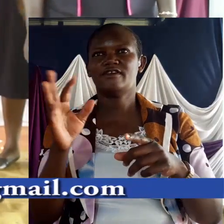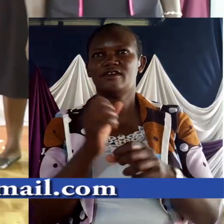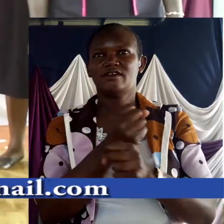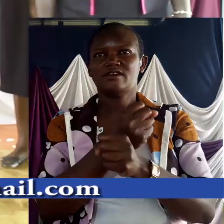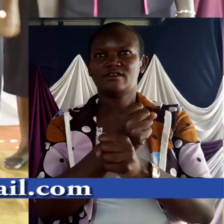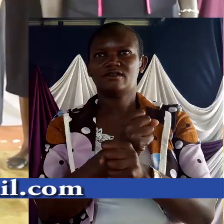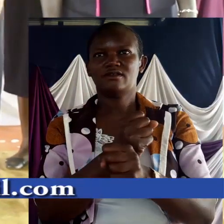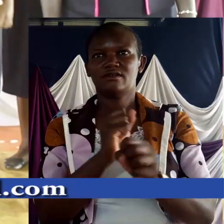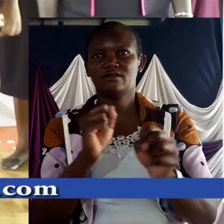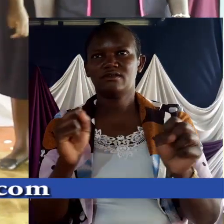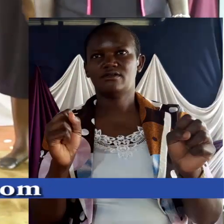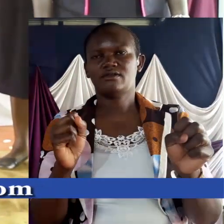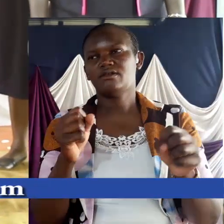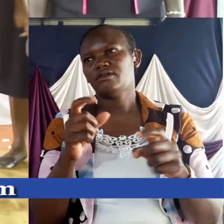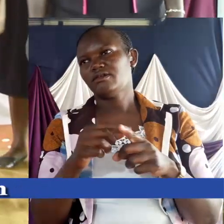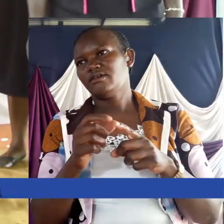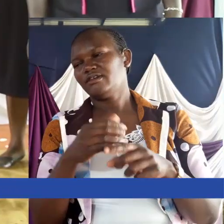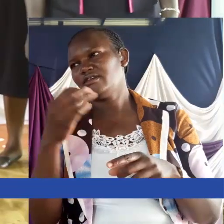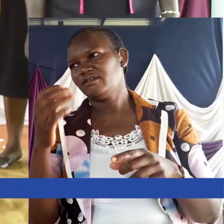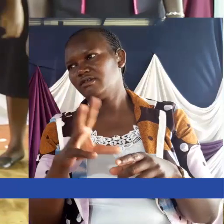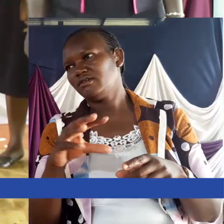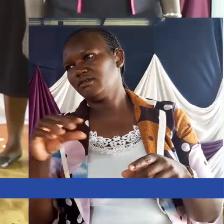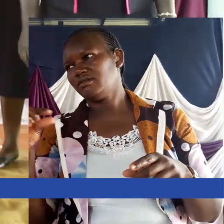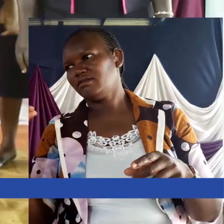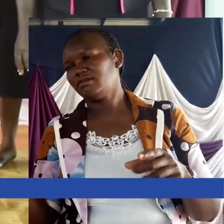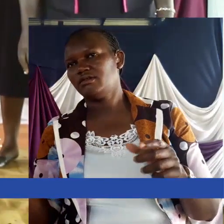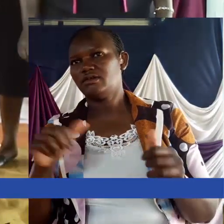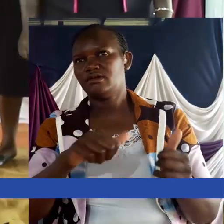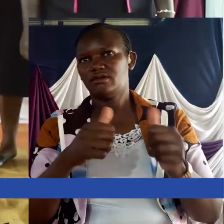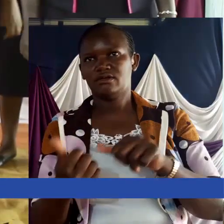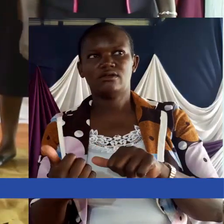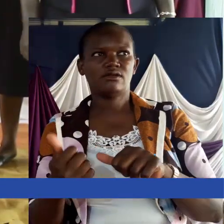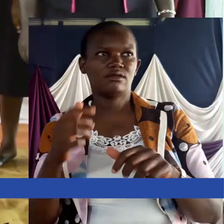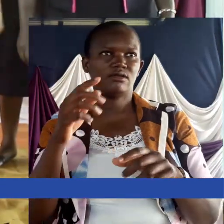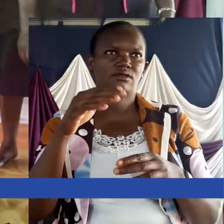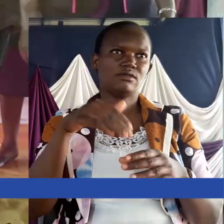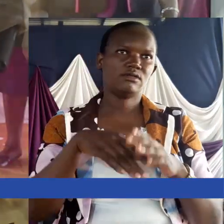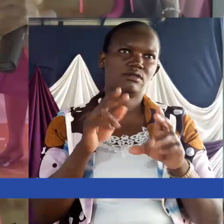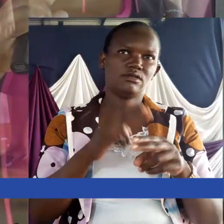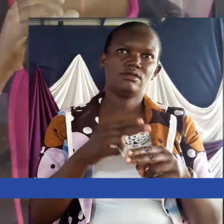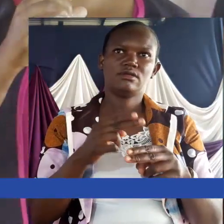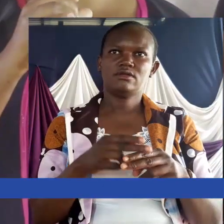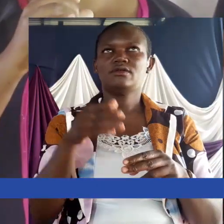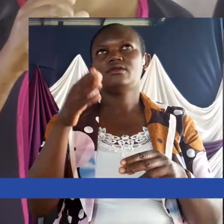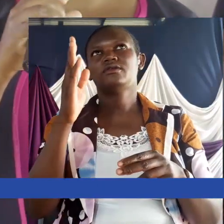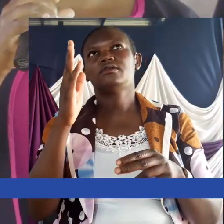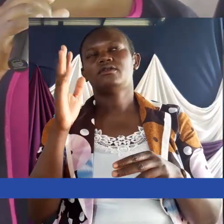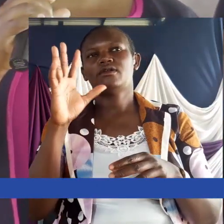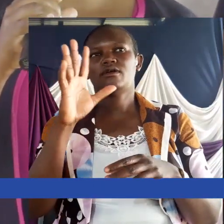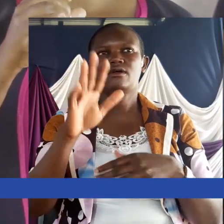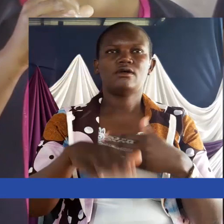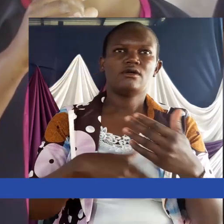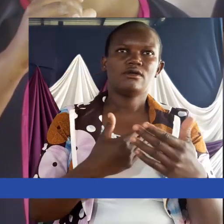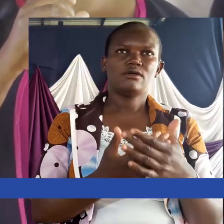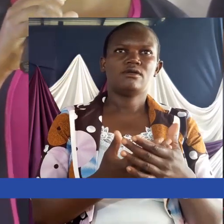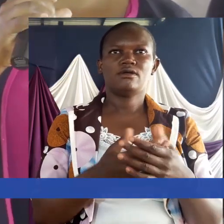Endeleni kote niko tendeza neno yema. Wabatizwe kwa jina la Mungu Baba. Wote walio asi wapate neno